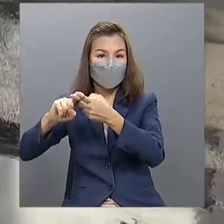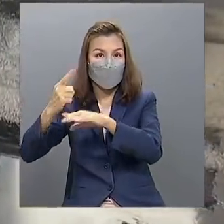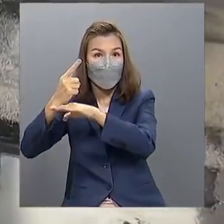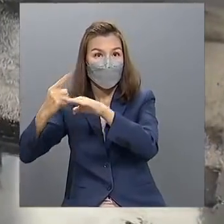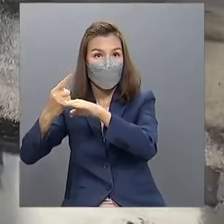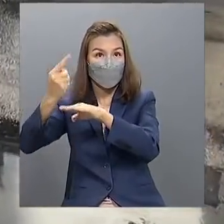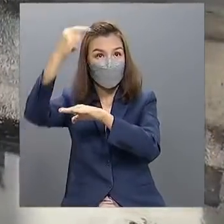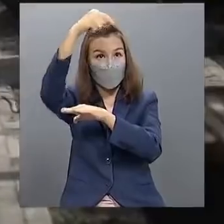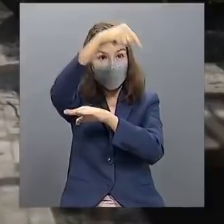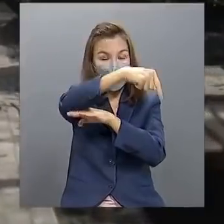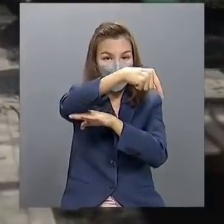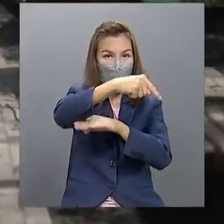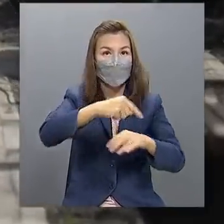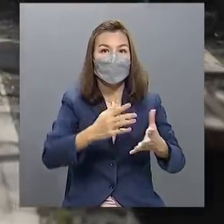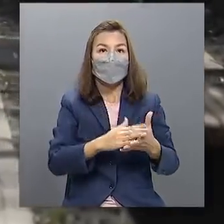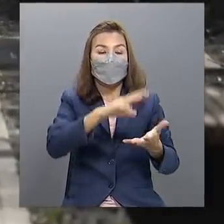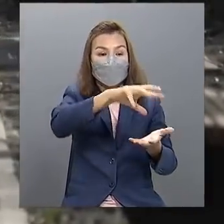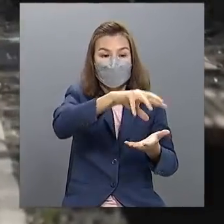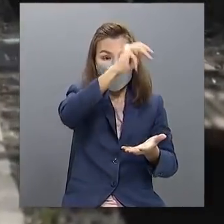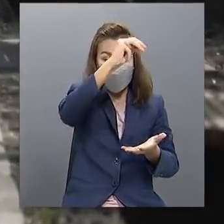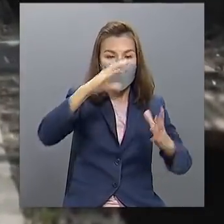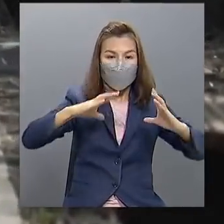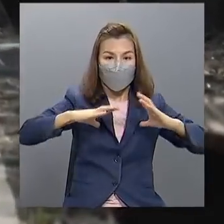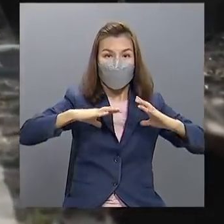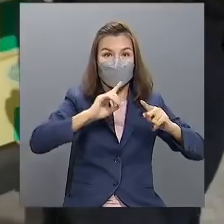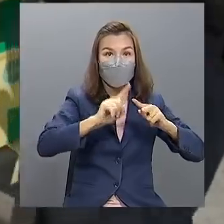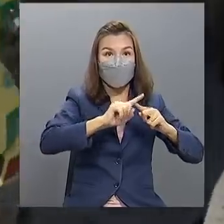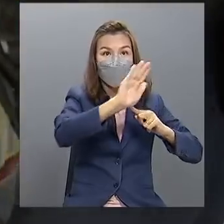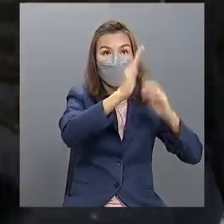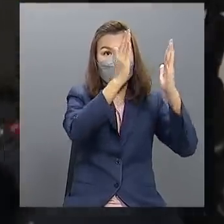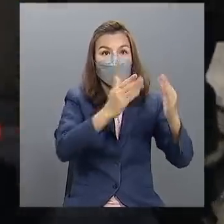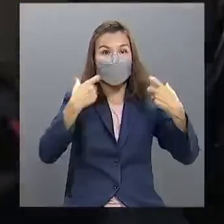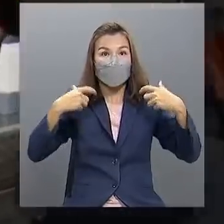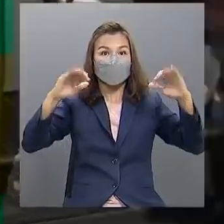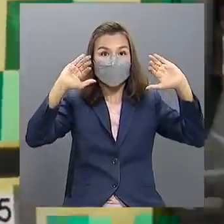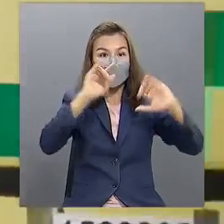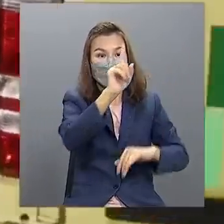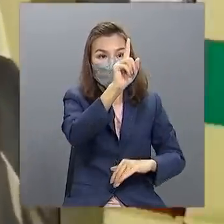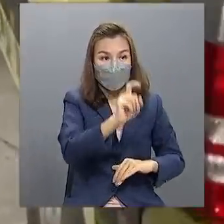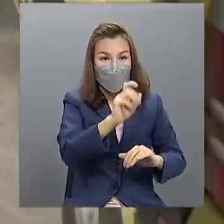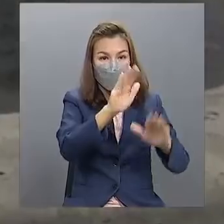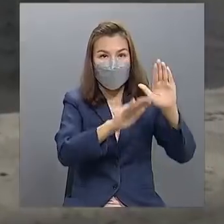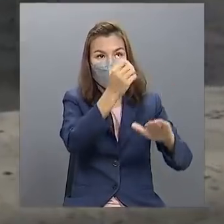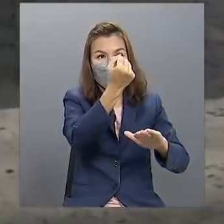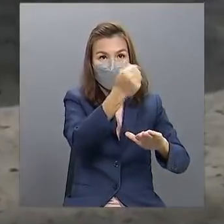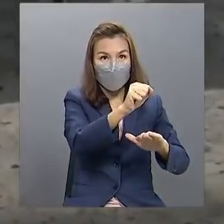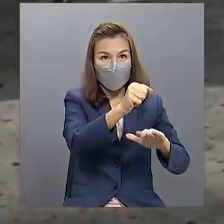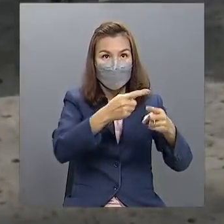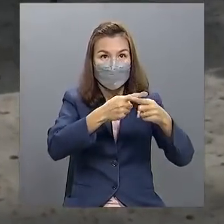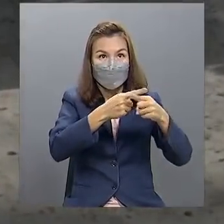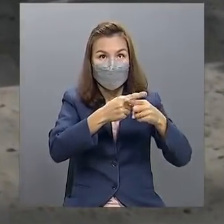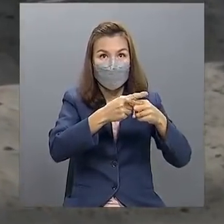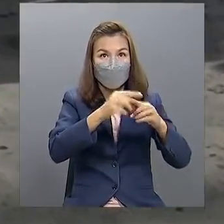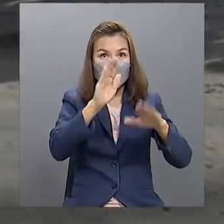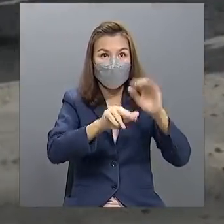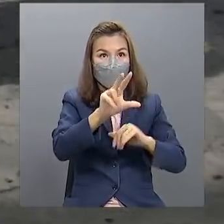งในเมืองคาคิฟนะครับส่งผลให้มีผู้เสียชีวิตอย่างน้อยๆ10คนและได้รับบาดเจ็บอีก35คน